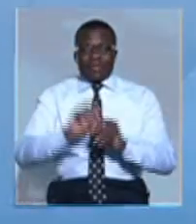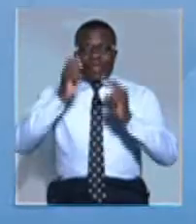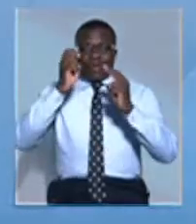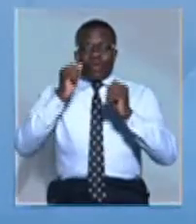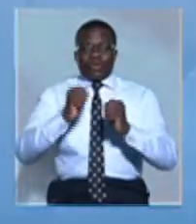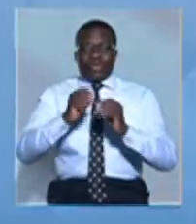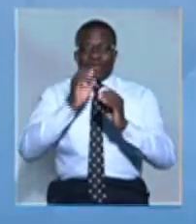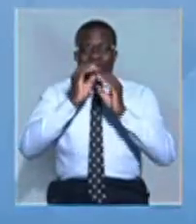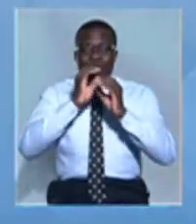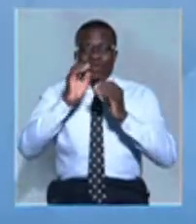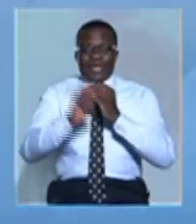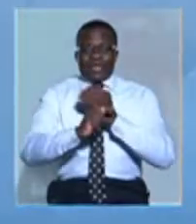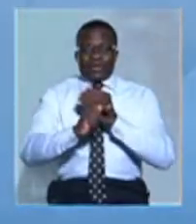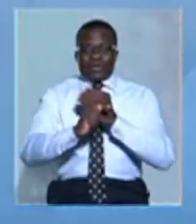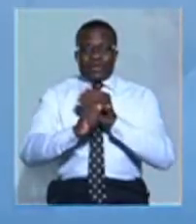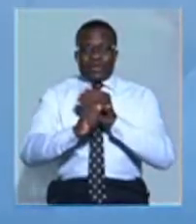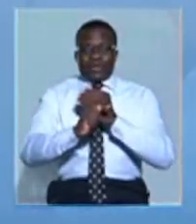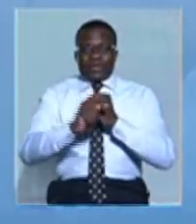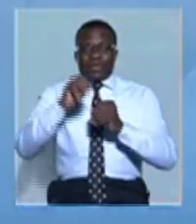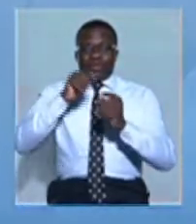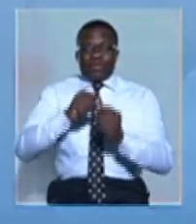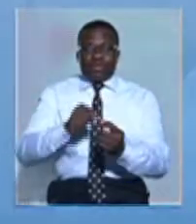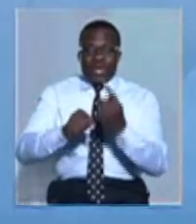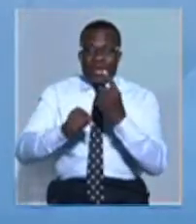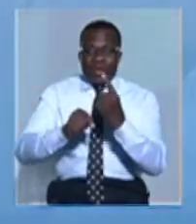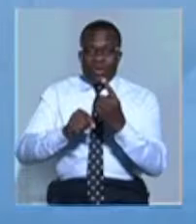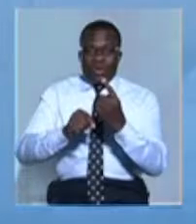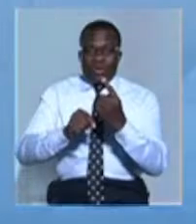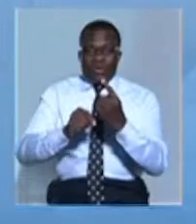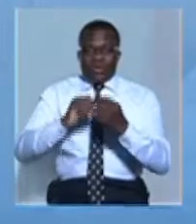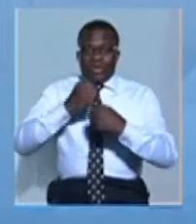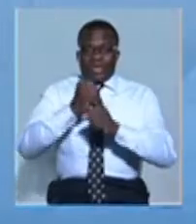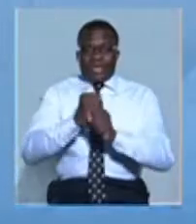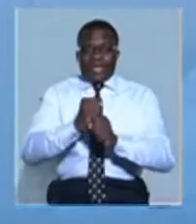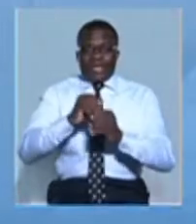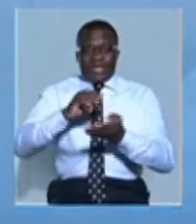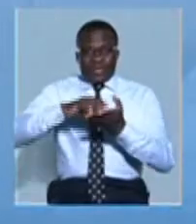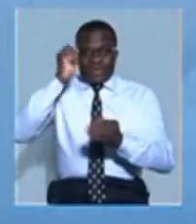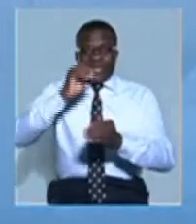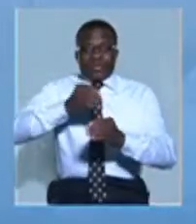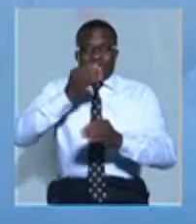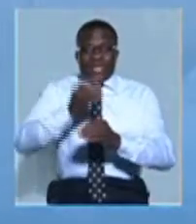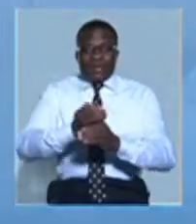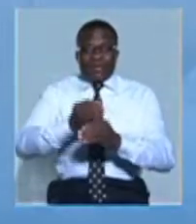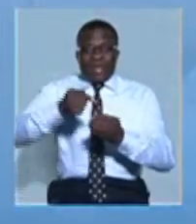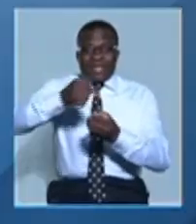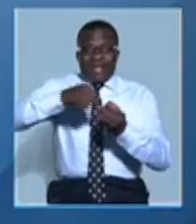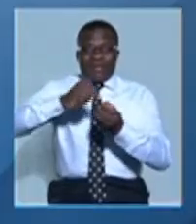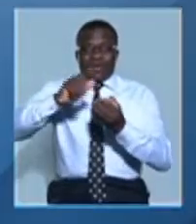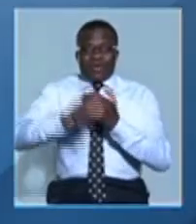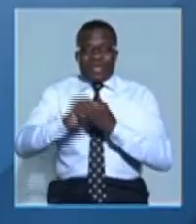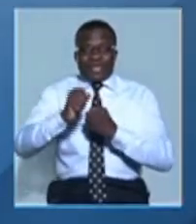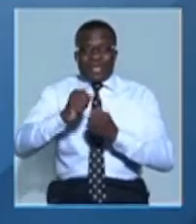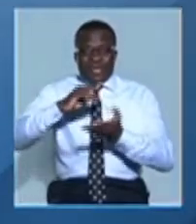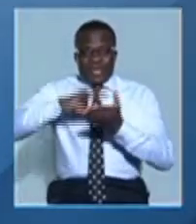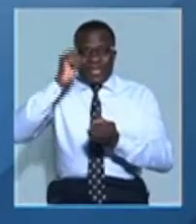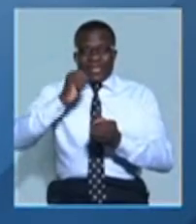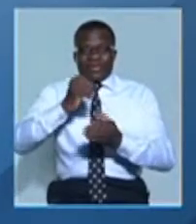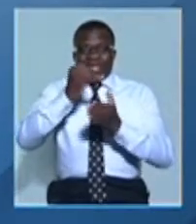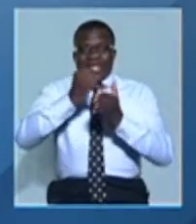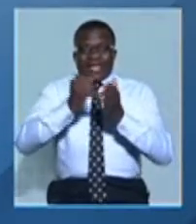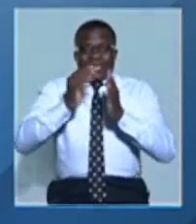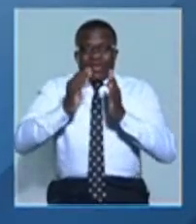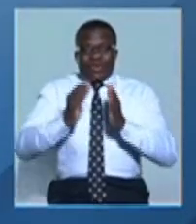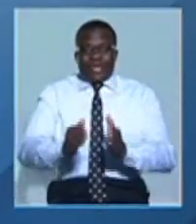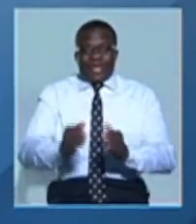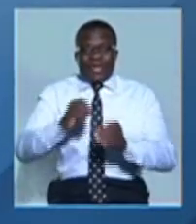des communications, en point 1, réalisation d'études d'impact environnemental et d'études